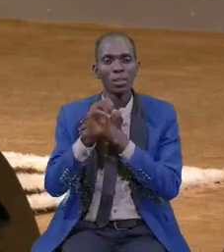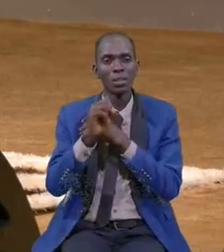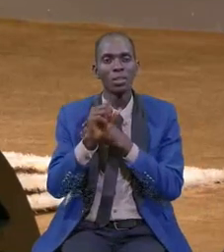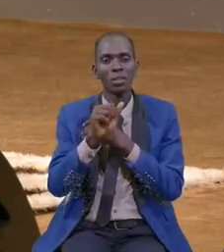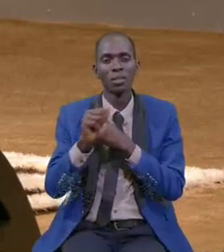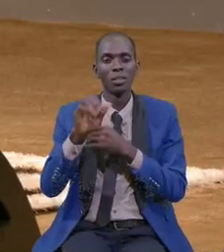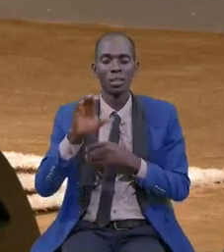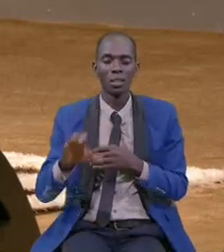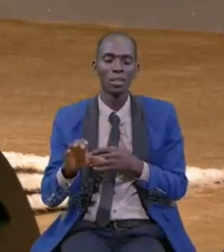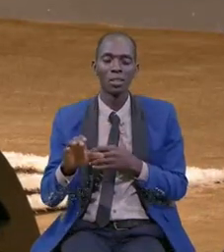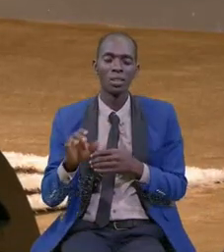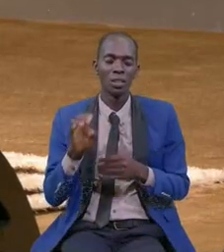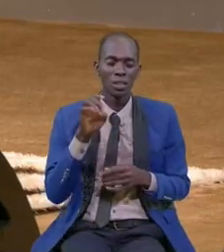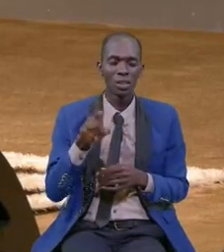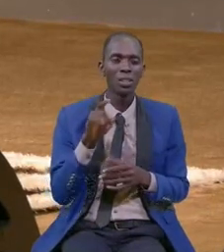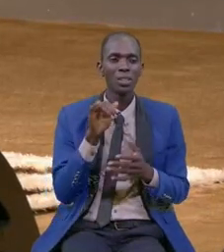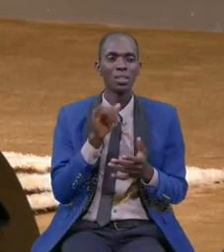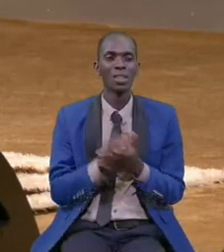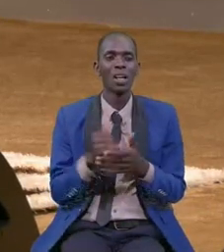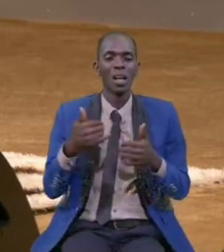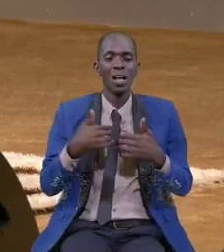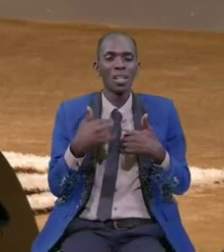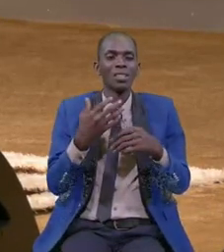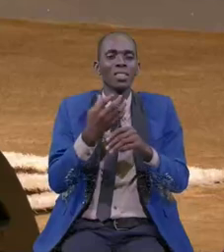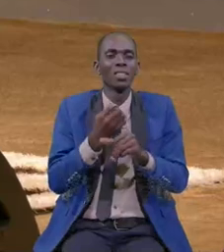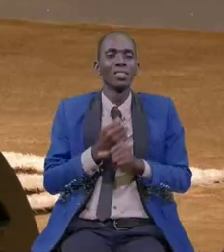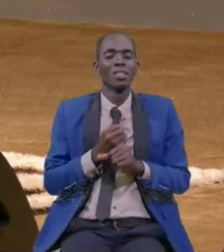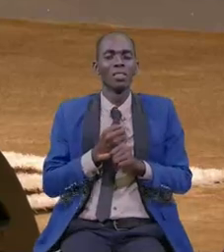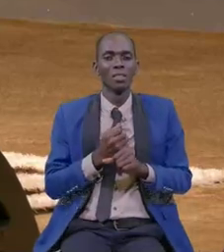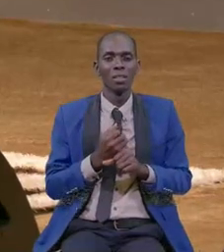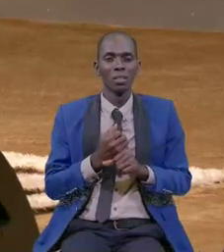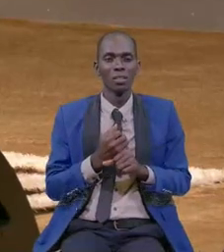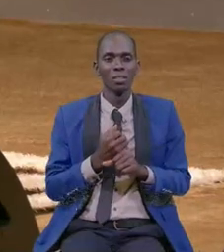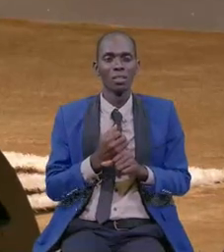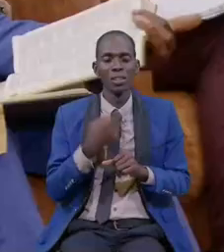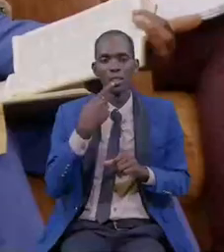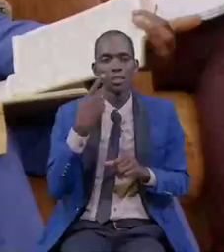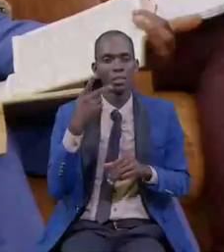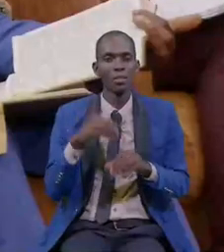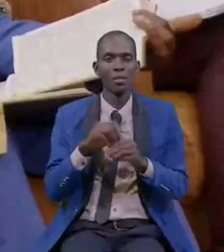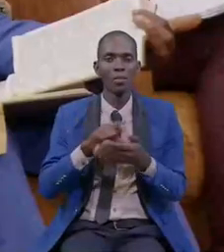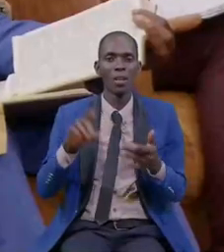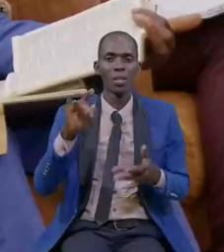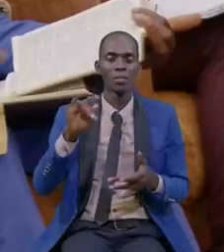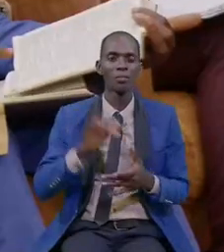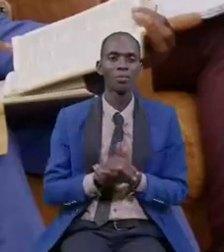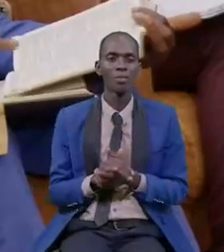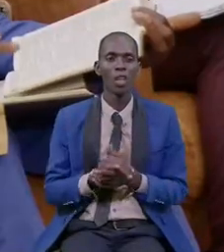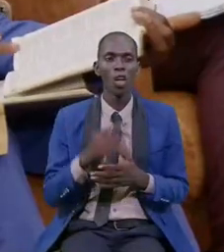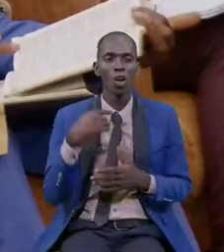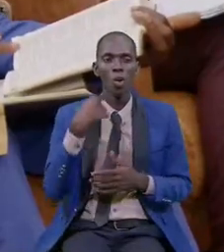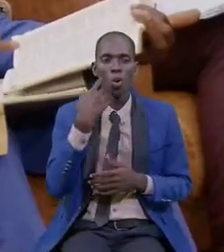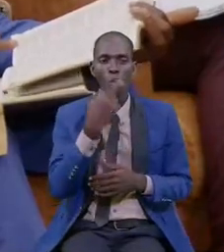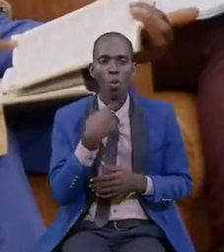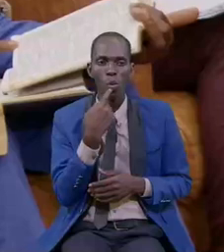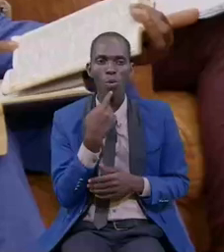son fils unique lui qui avait reçu les promesses 18 verset 18 et à qui